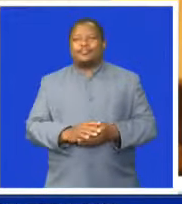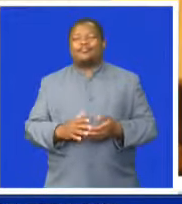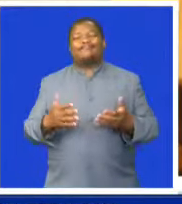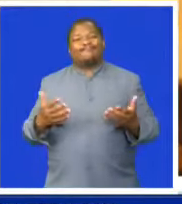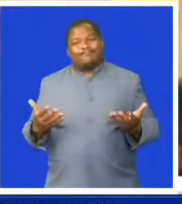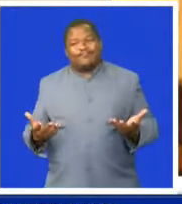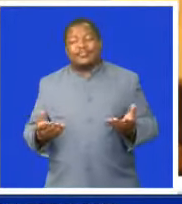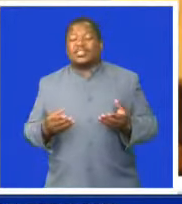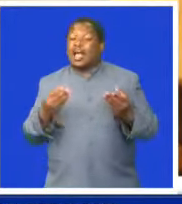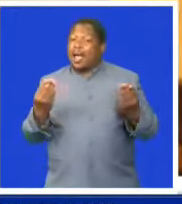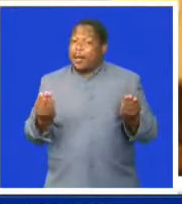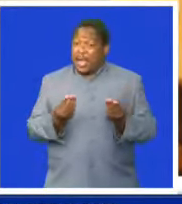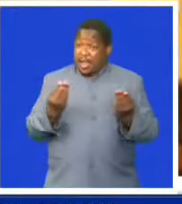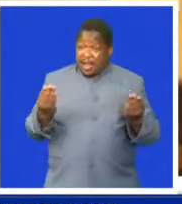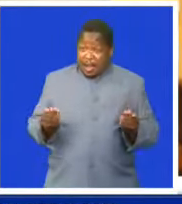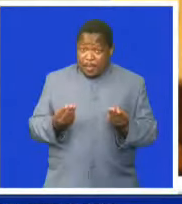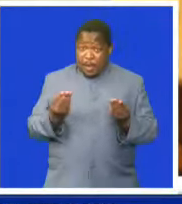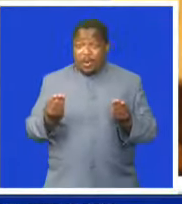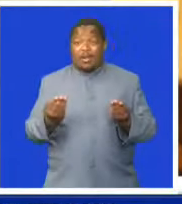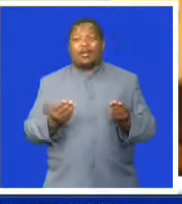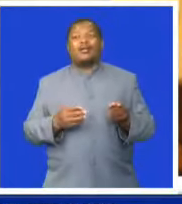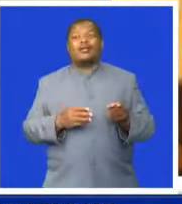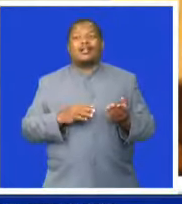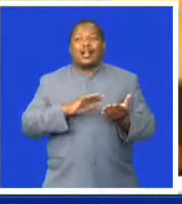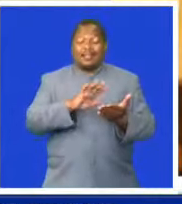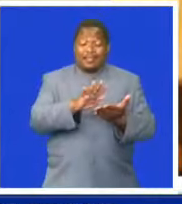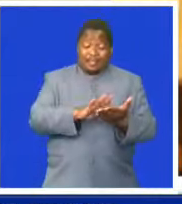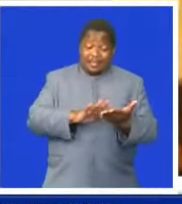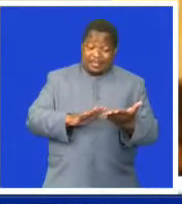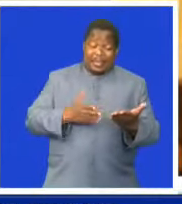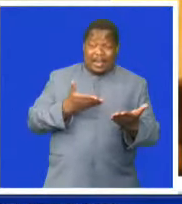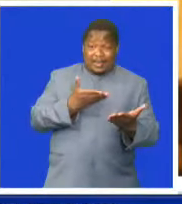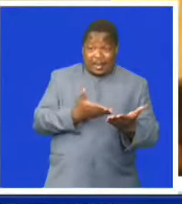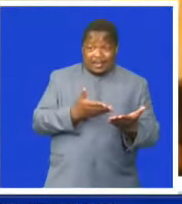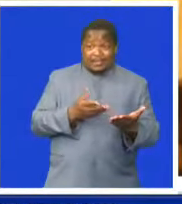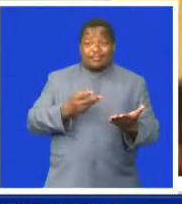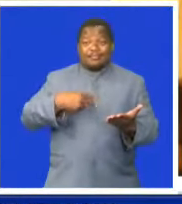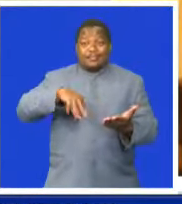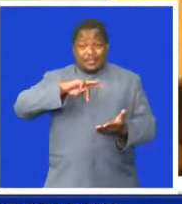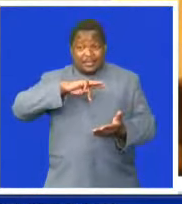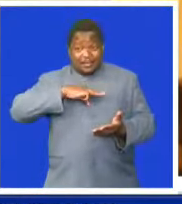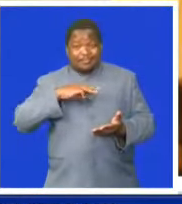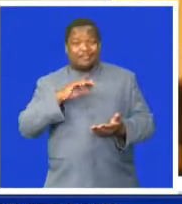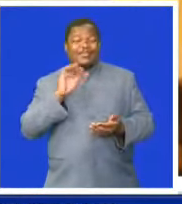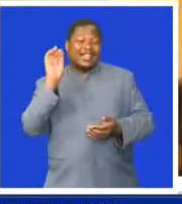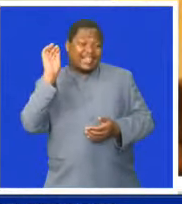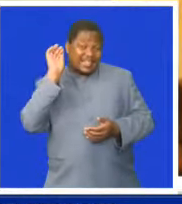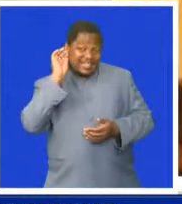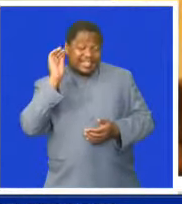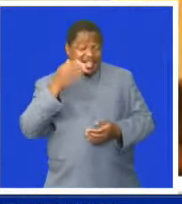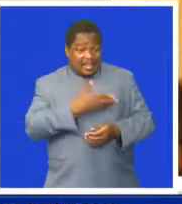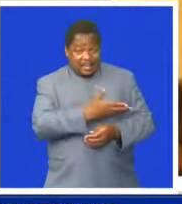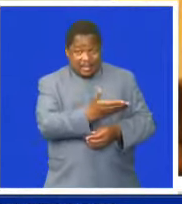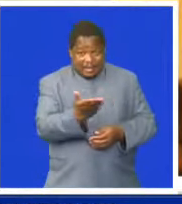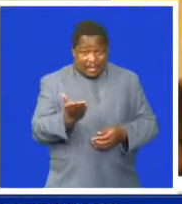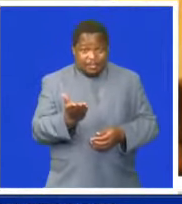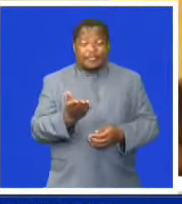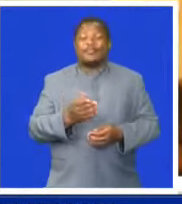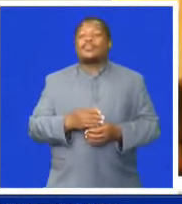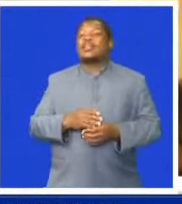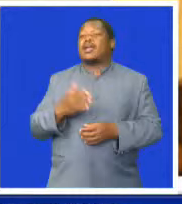B ukhuluma ngomuntu lo shonile, ukhuluma kule committee leli. Liyathatha i-committee lobhalela